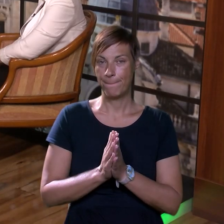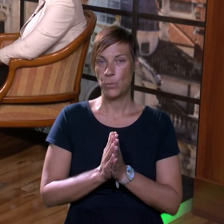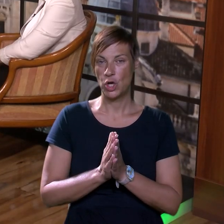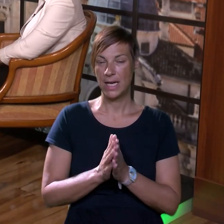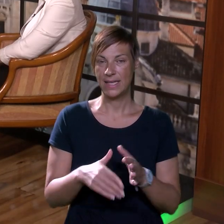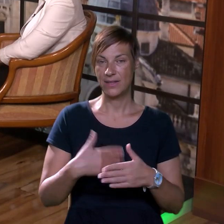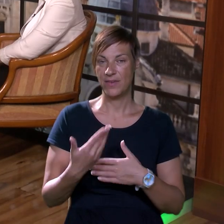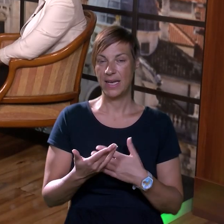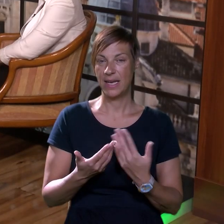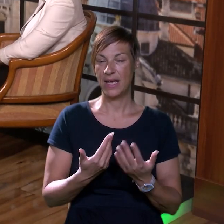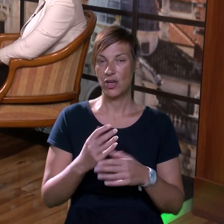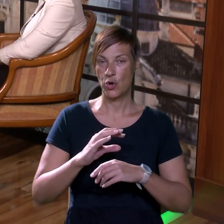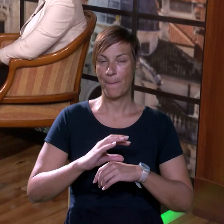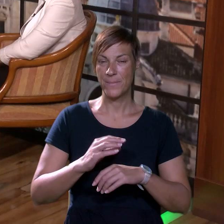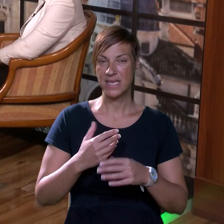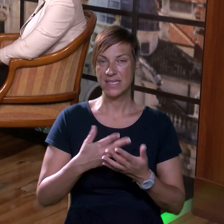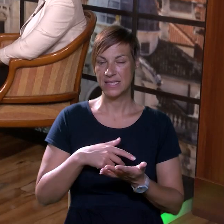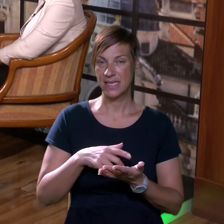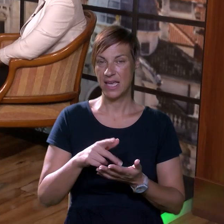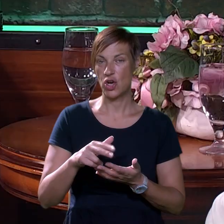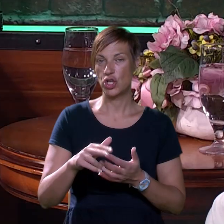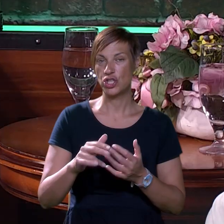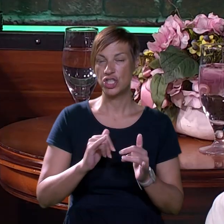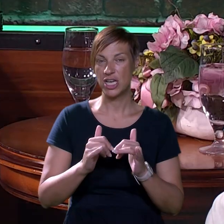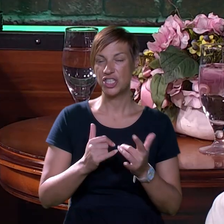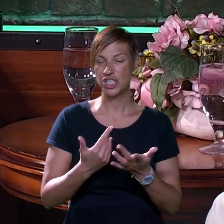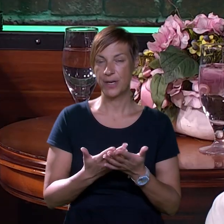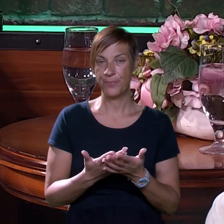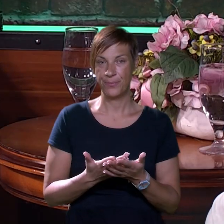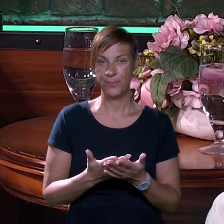molitve, nakon mise, nakon hodočašća,